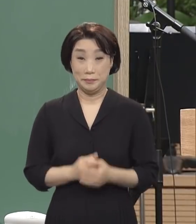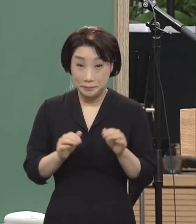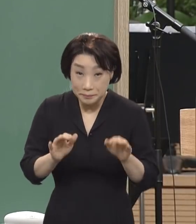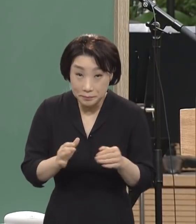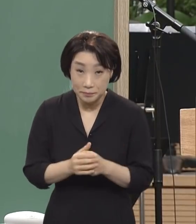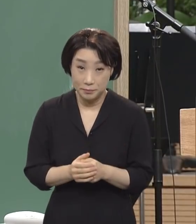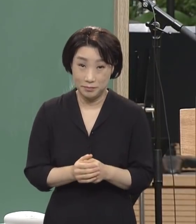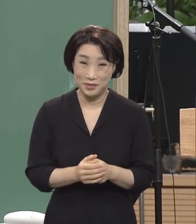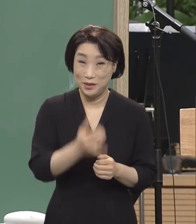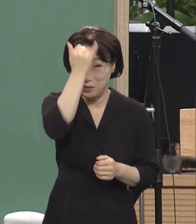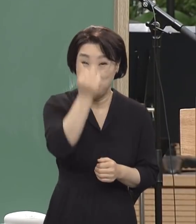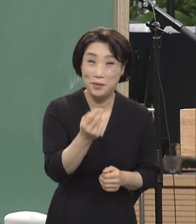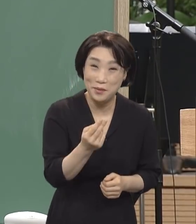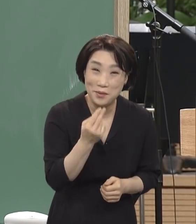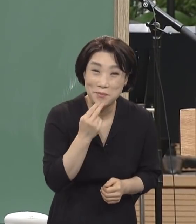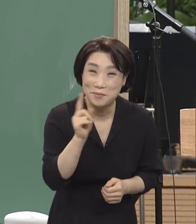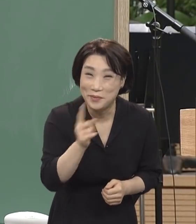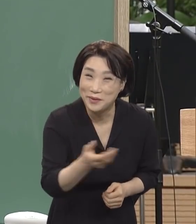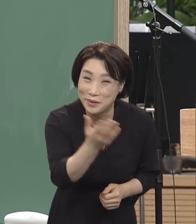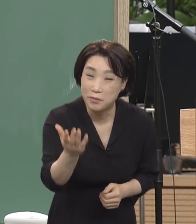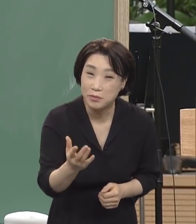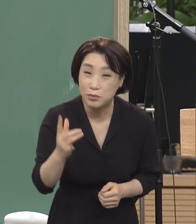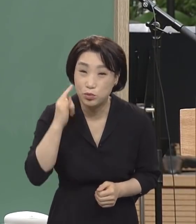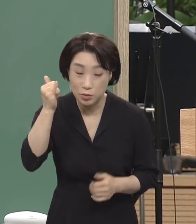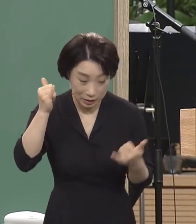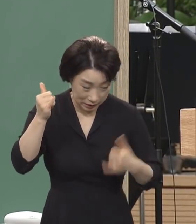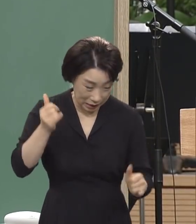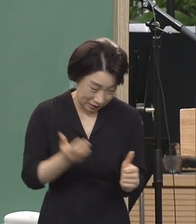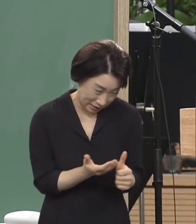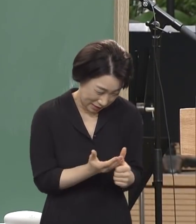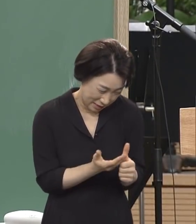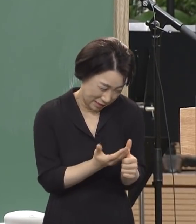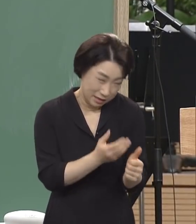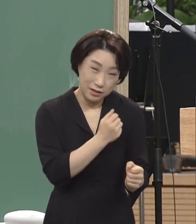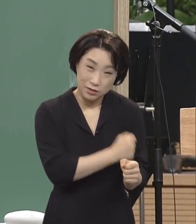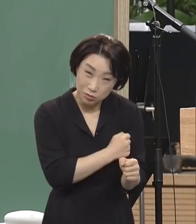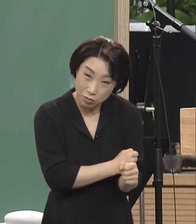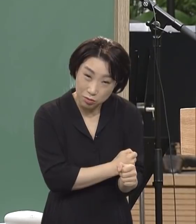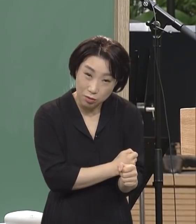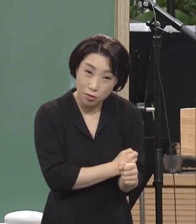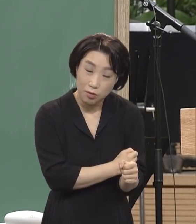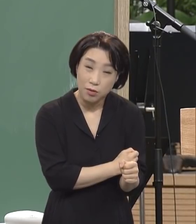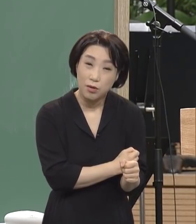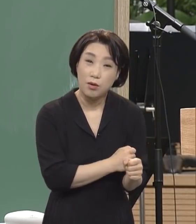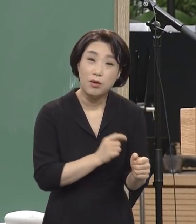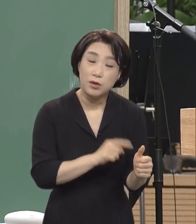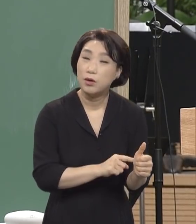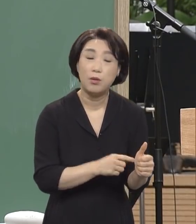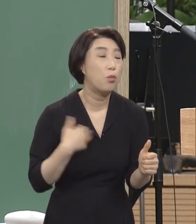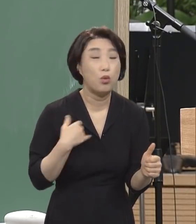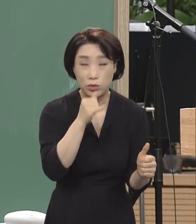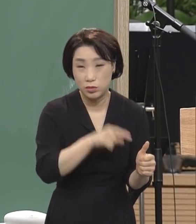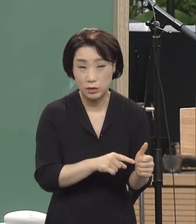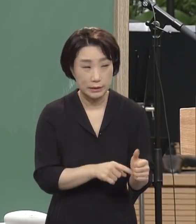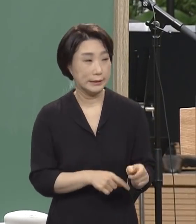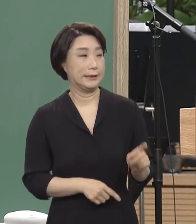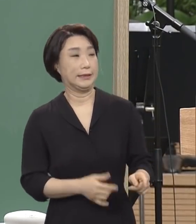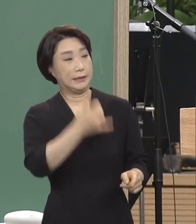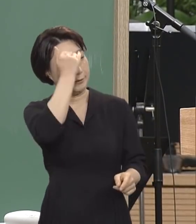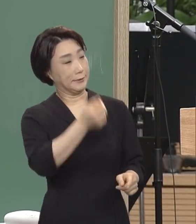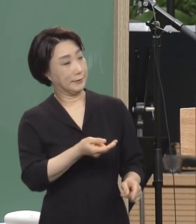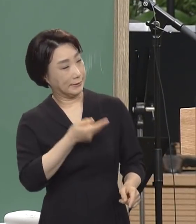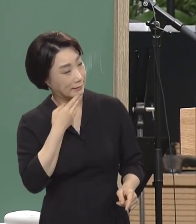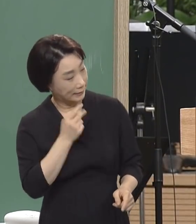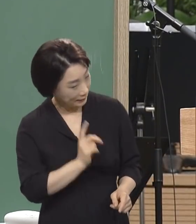자 부류가 뭐지요? 부모가 자식을 향한 부부를 모르는 게 부류예요. 부류 막심한